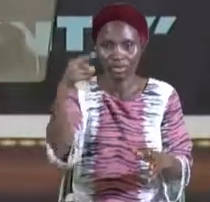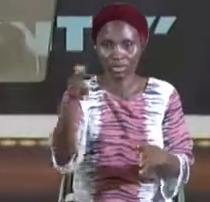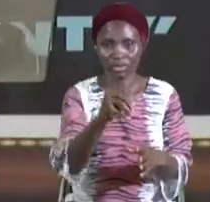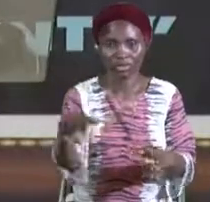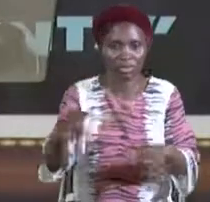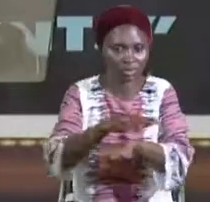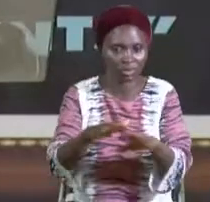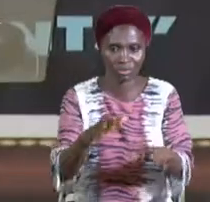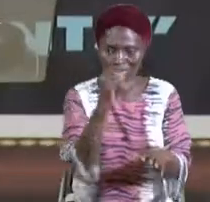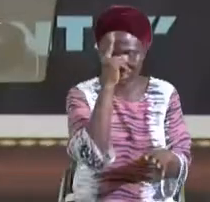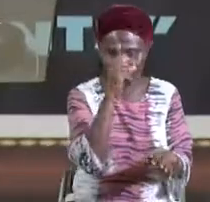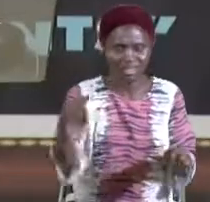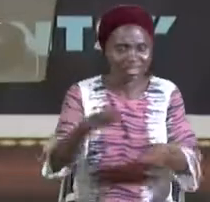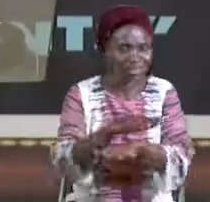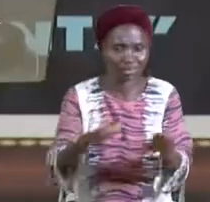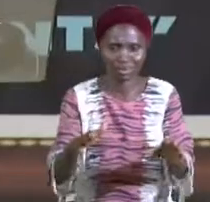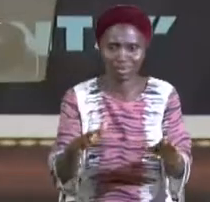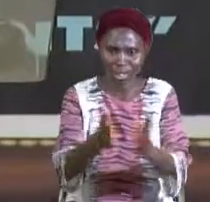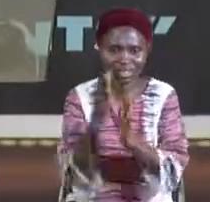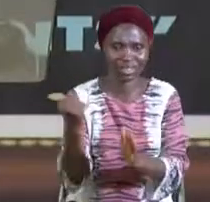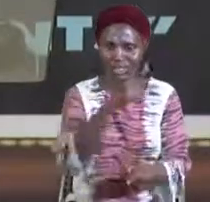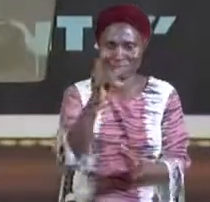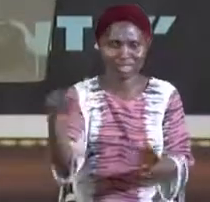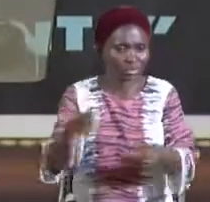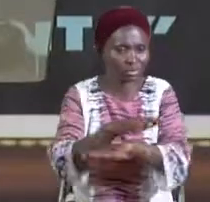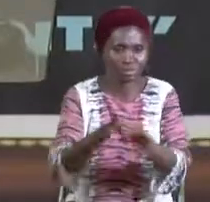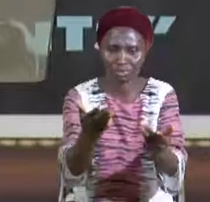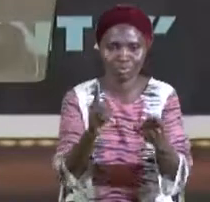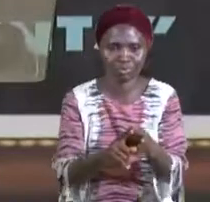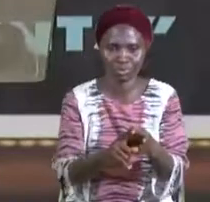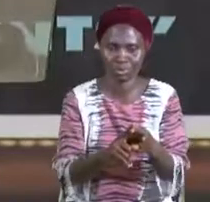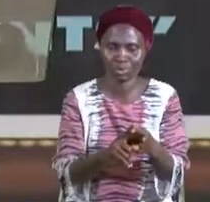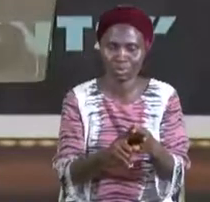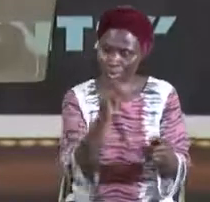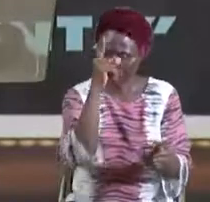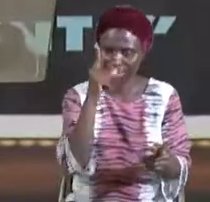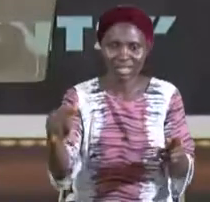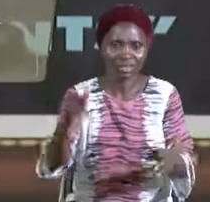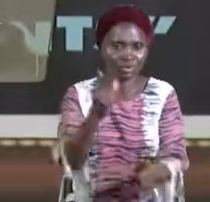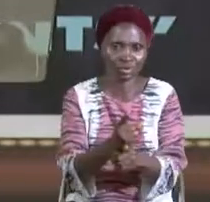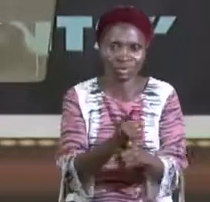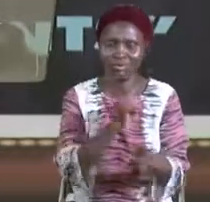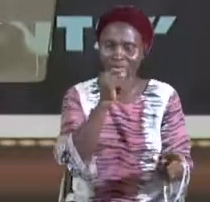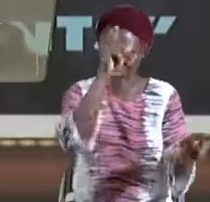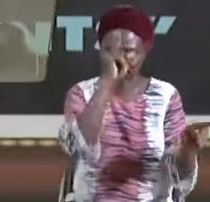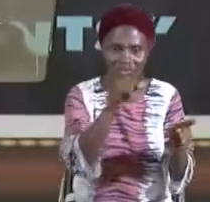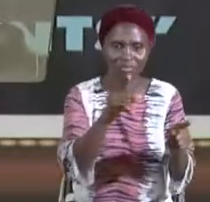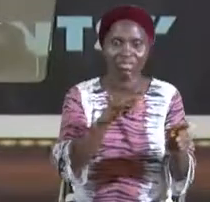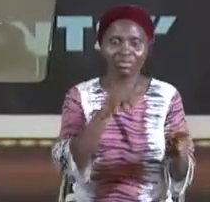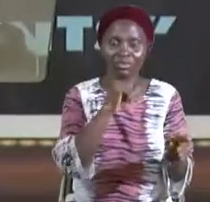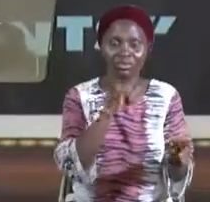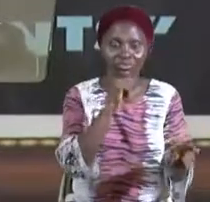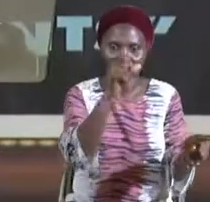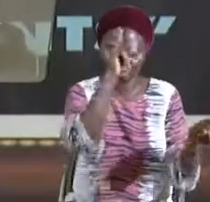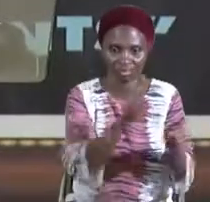posé de questions. Ils n'ont pas voulu comprendre. Ils étaient en désaccord. Leurs yeux avaient besoin d'être ouverts